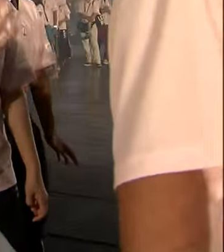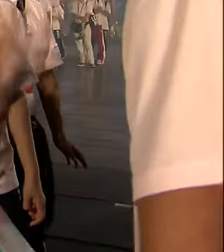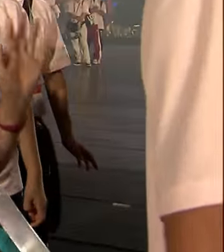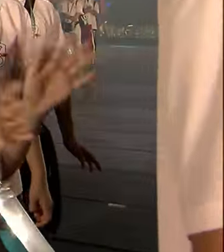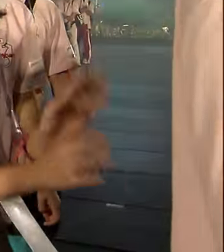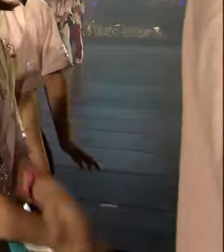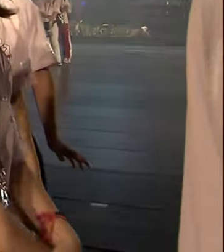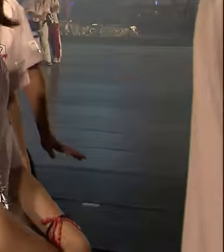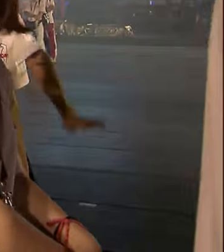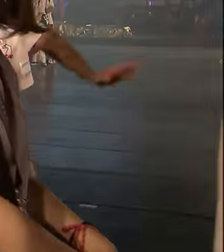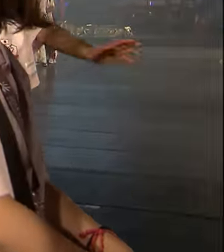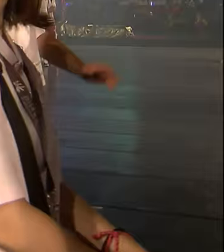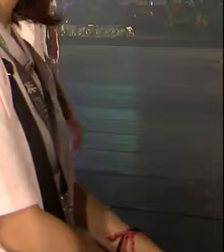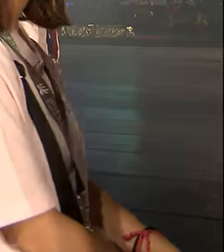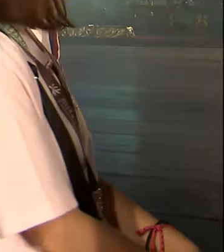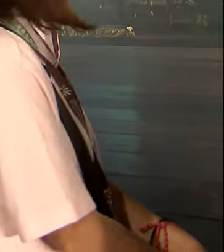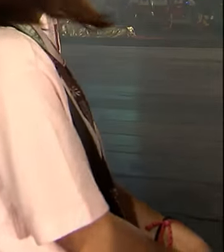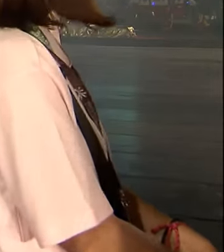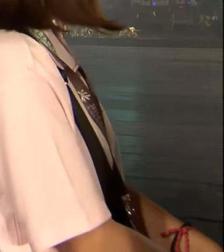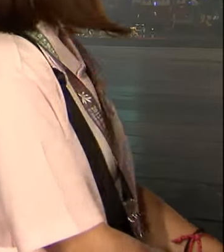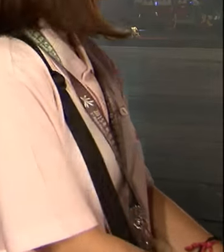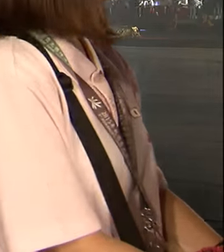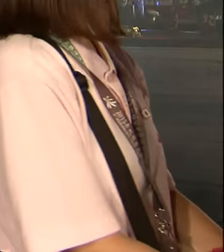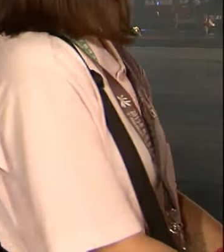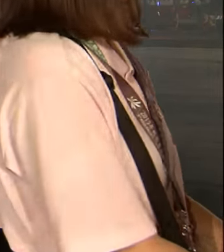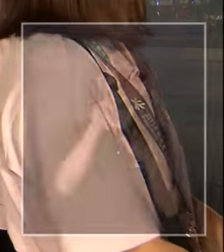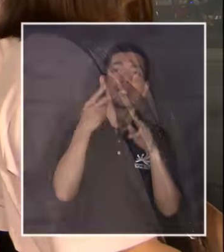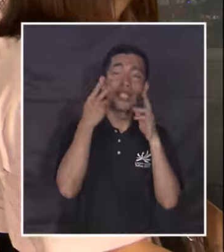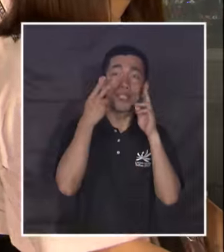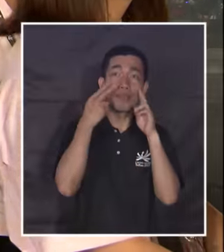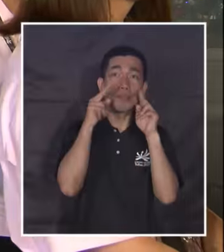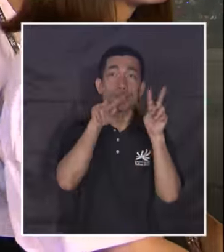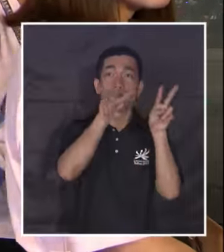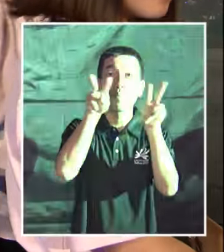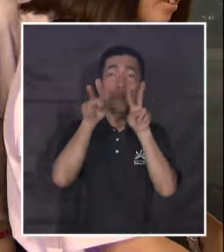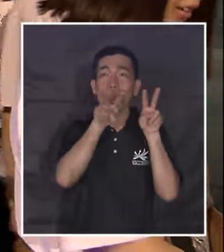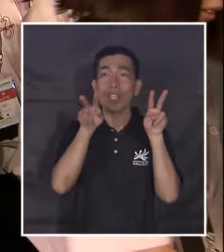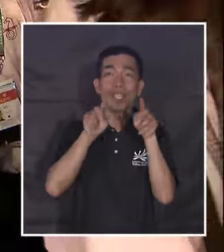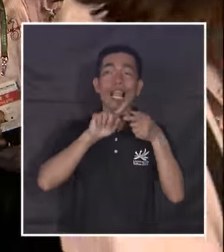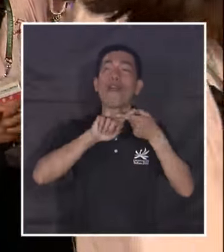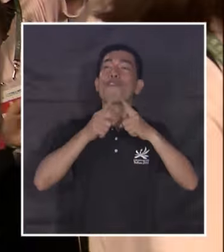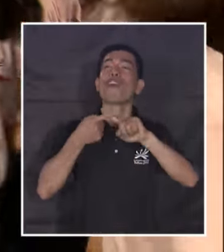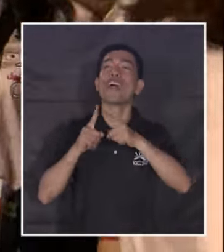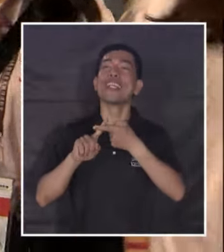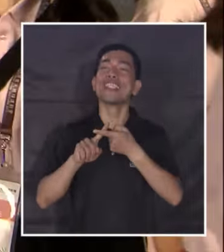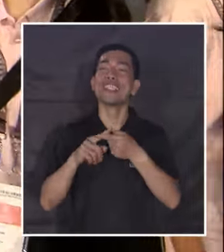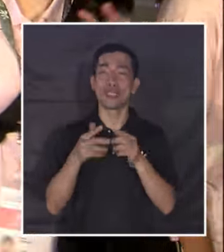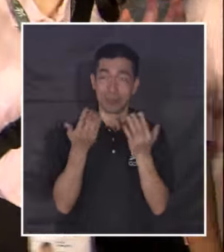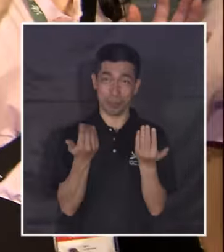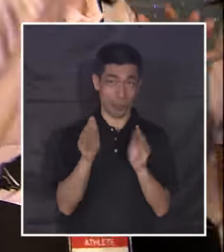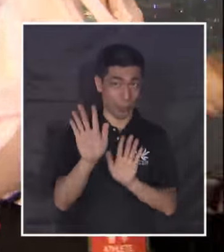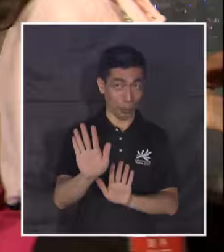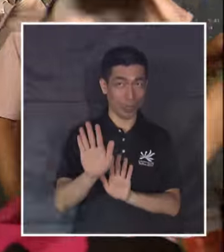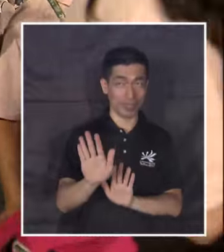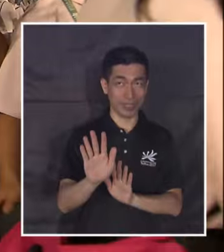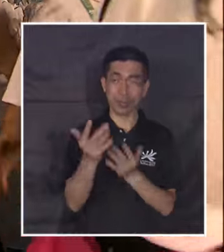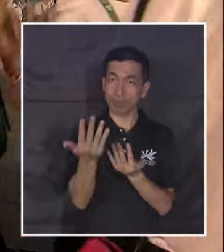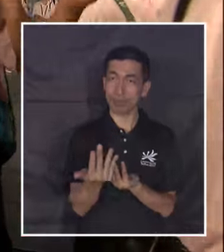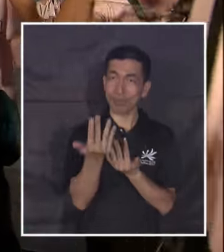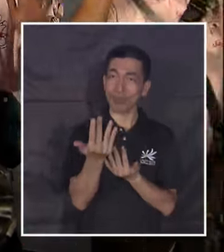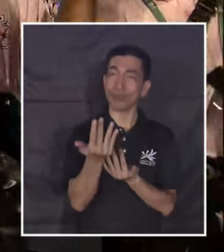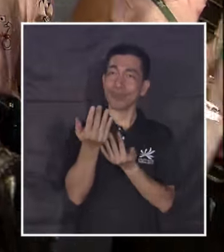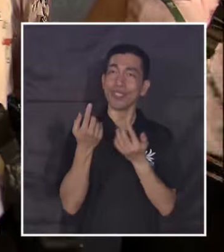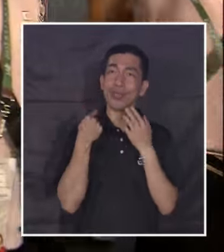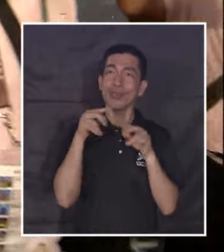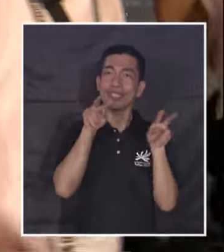而现在在场的所有观众朋友，等一下会有一连串精彩的表演，包括了具科